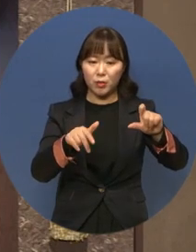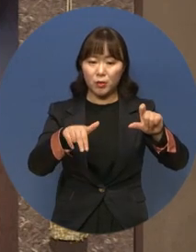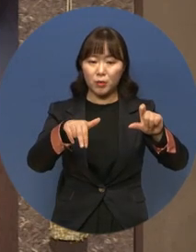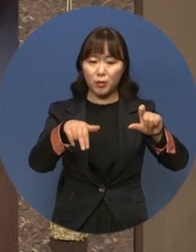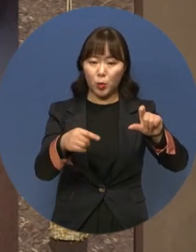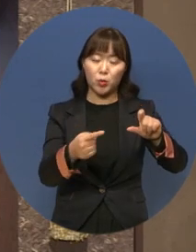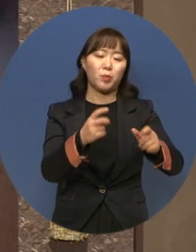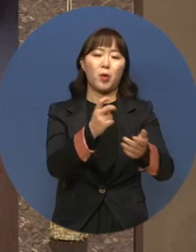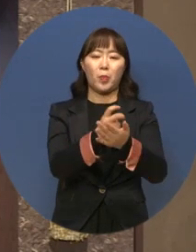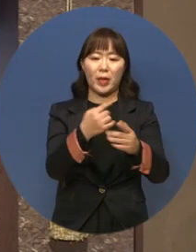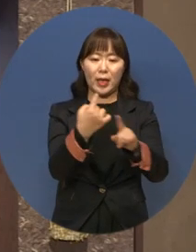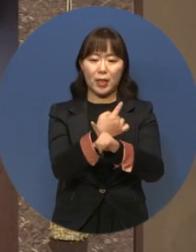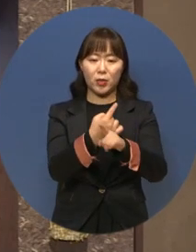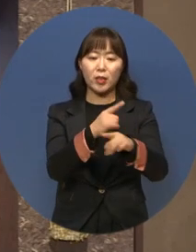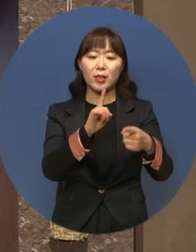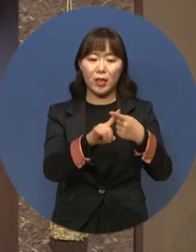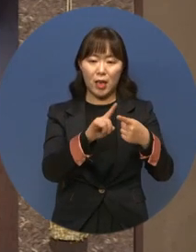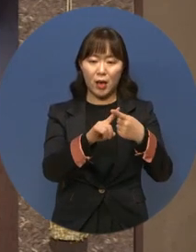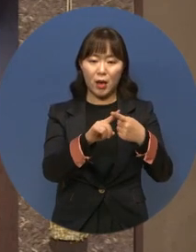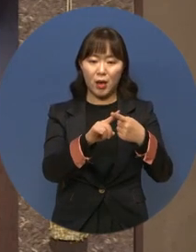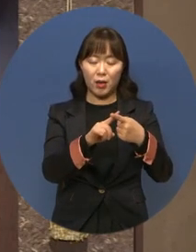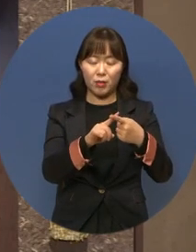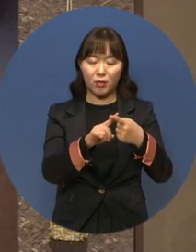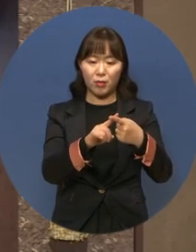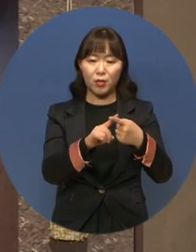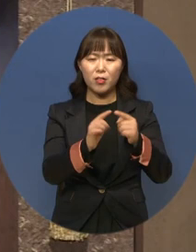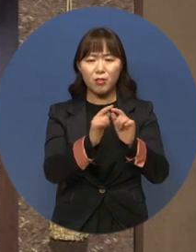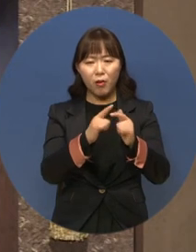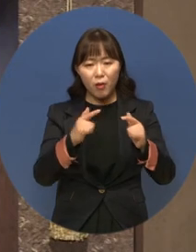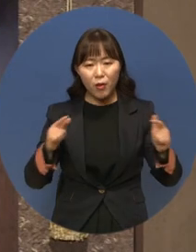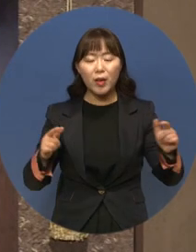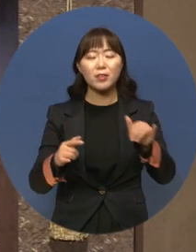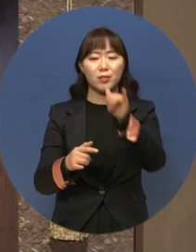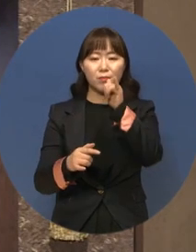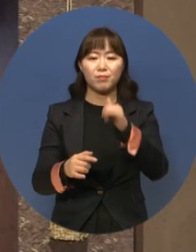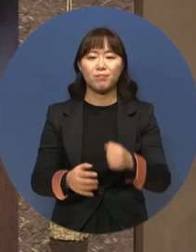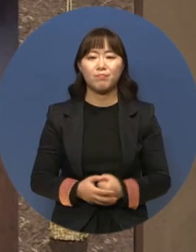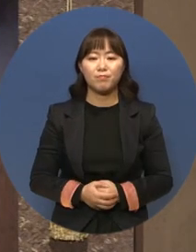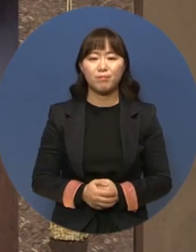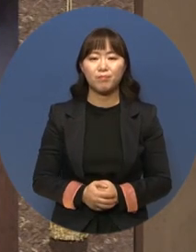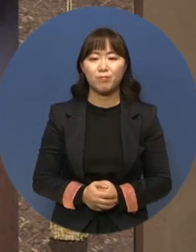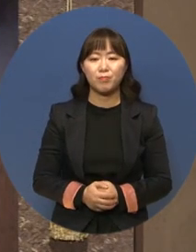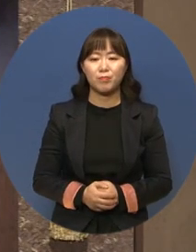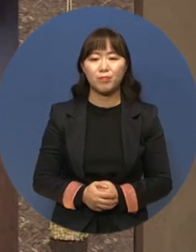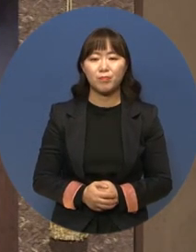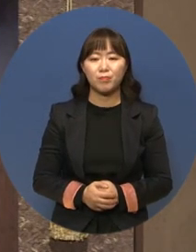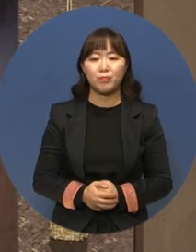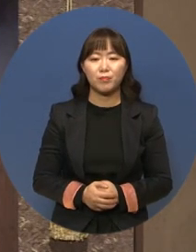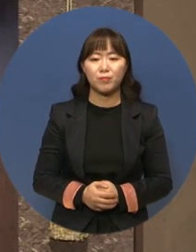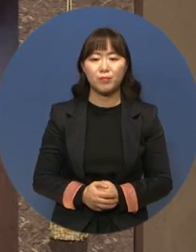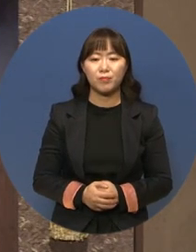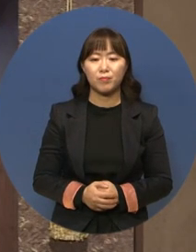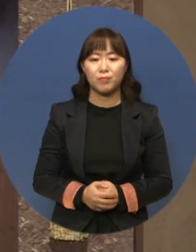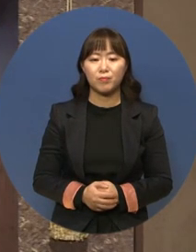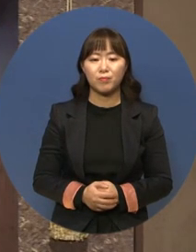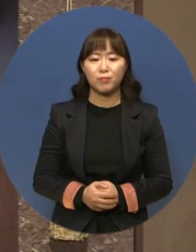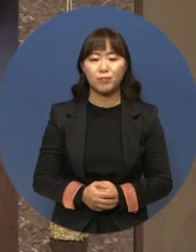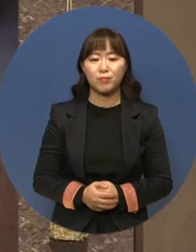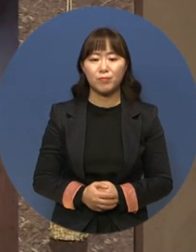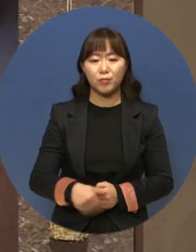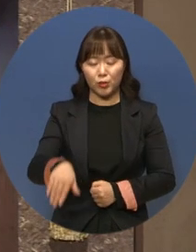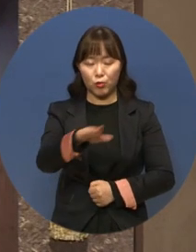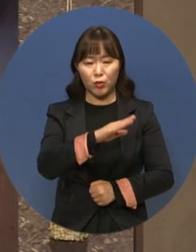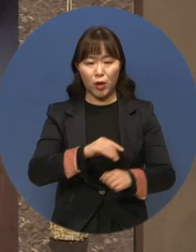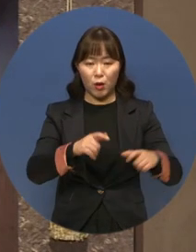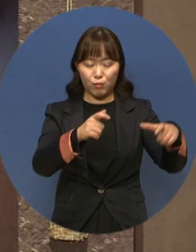정신장애인들에 관련된 15조 법 개정에 대한 부분들 등 이런 것들이 있습니다. 그러니까 저희가 그